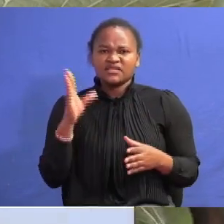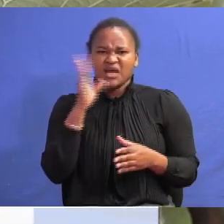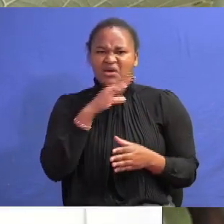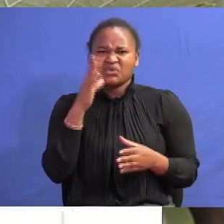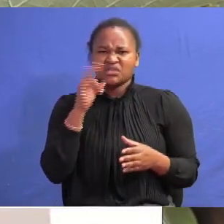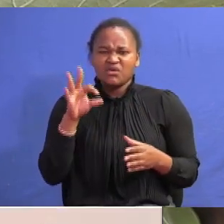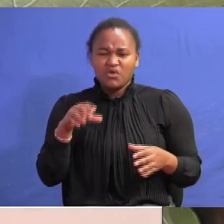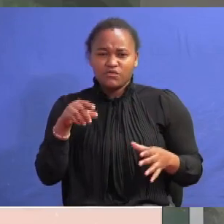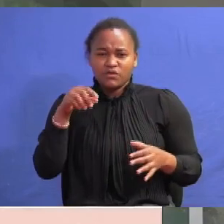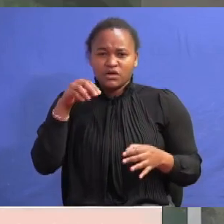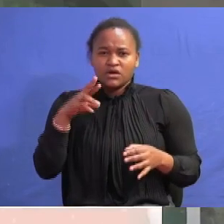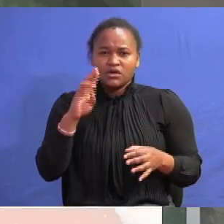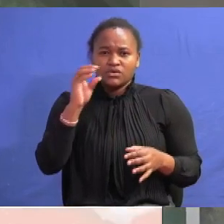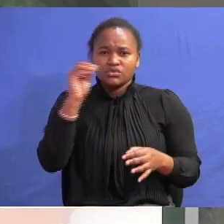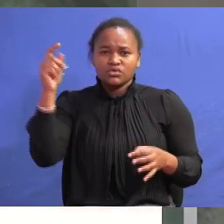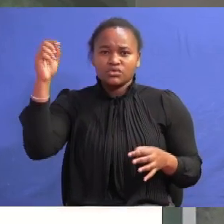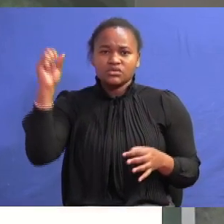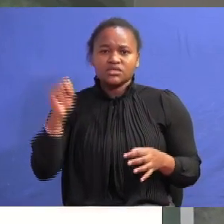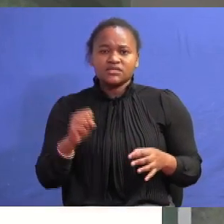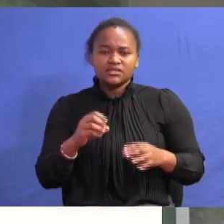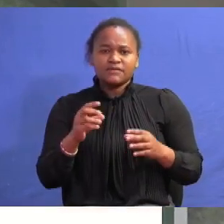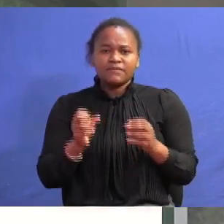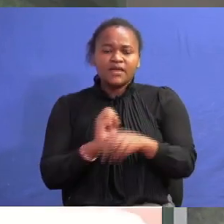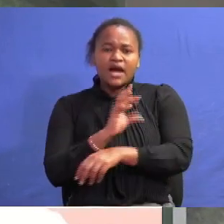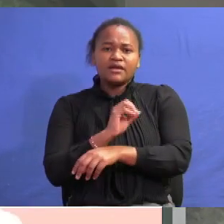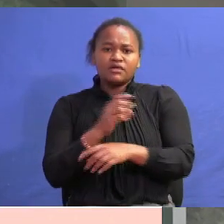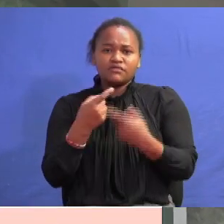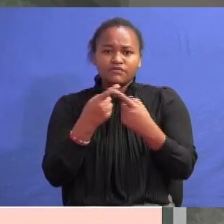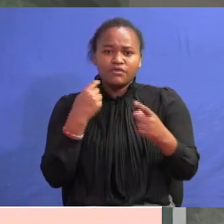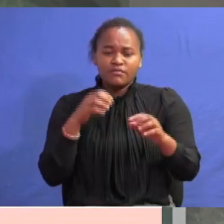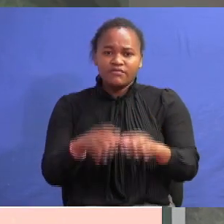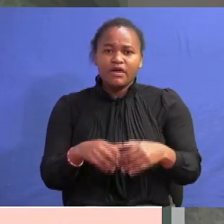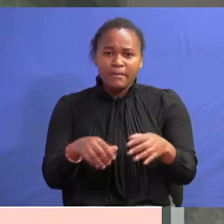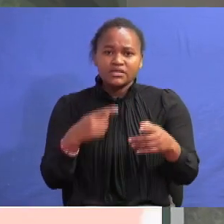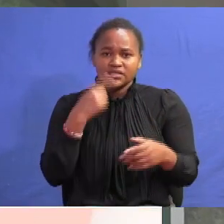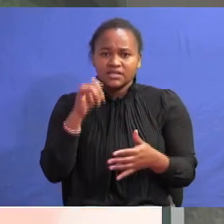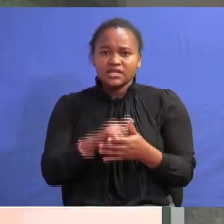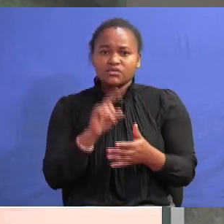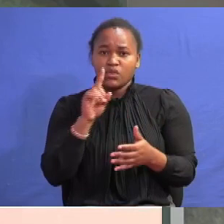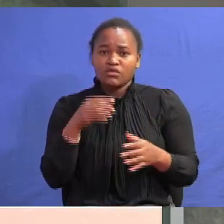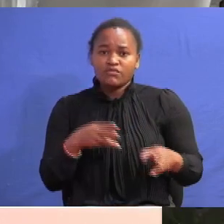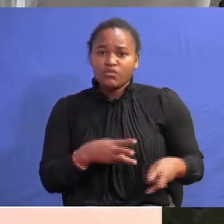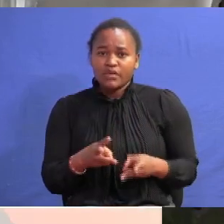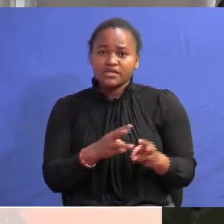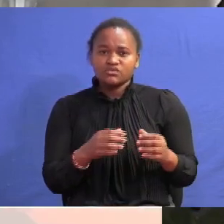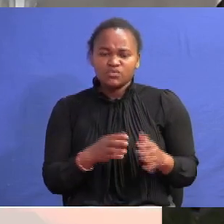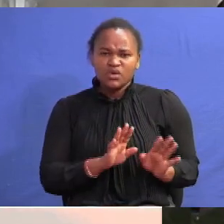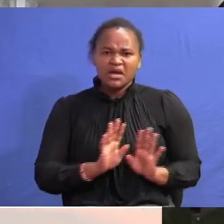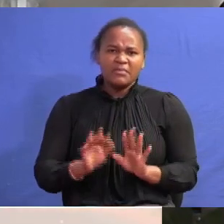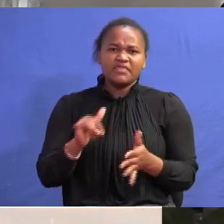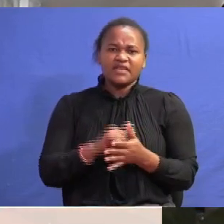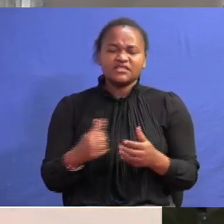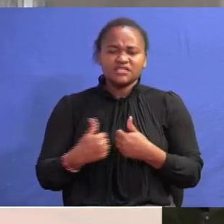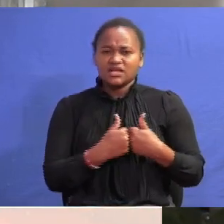mzima, huku kutafuta ushauri kutoka kwa wakulima wenye uzoefu kukitajwa kama mbinu ya kuepuka changamoto hizo.